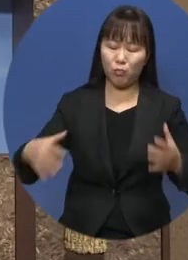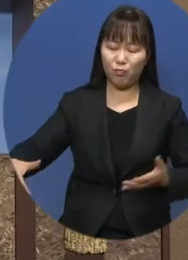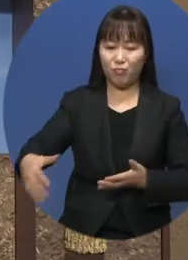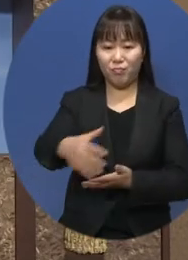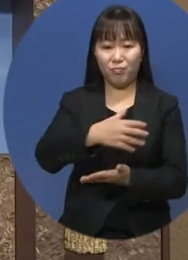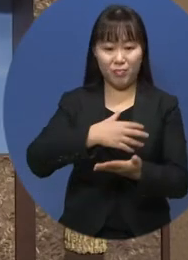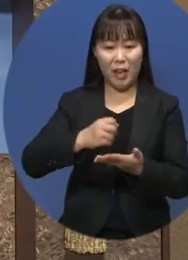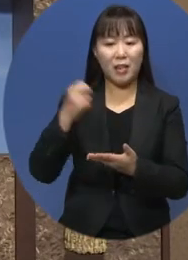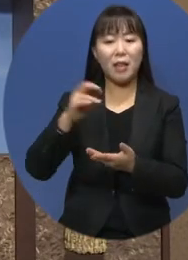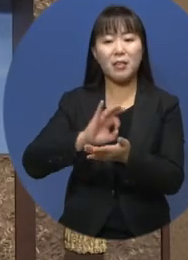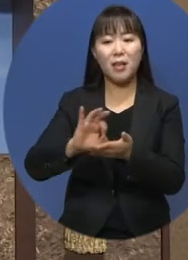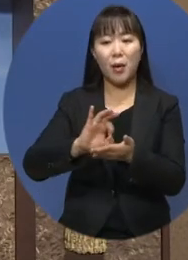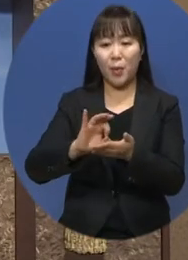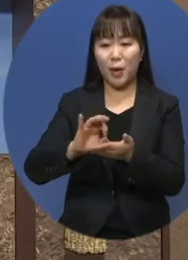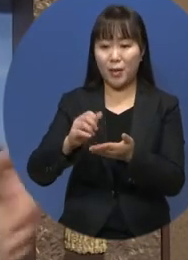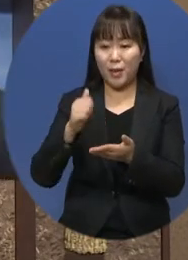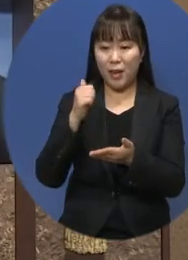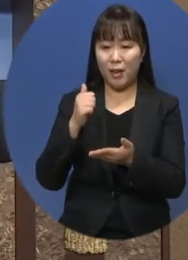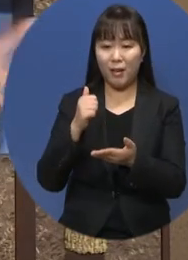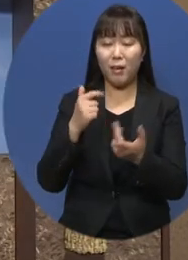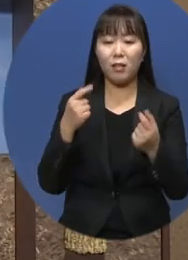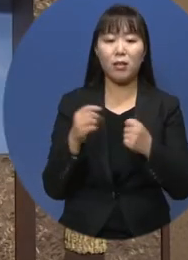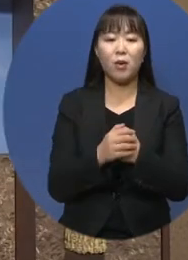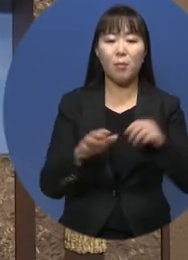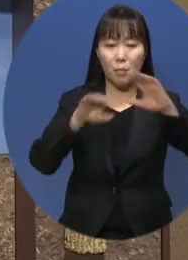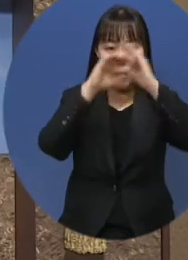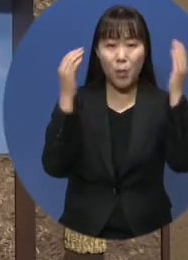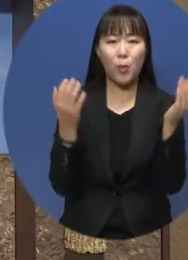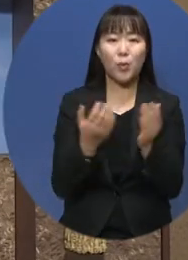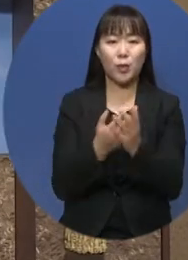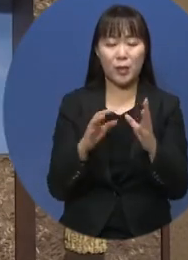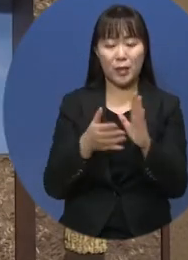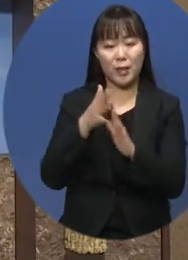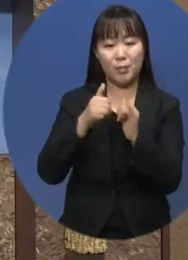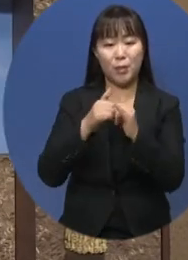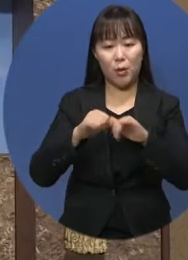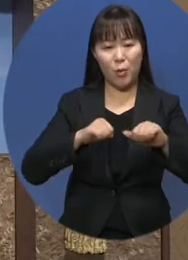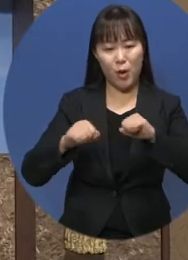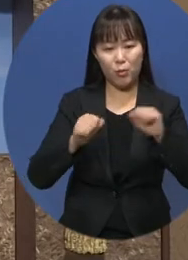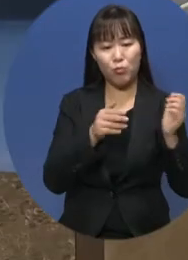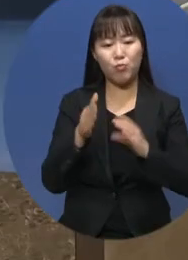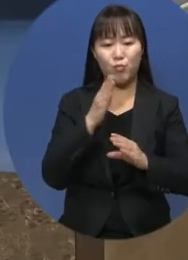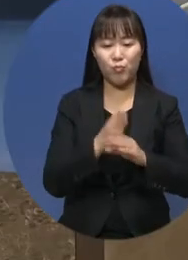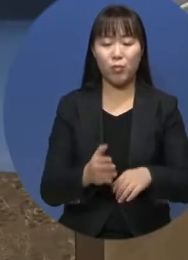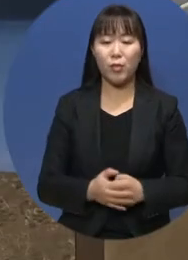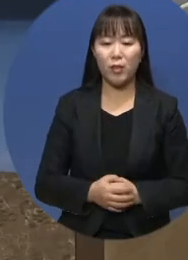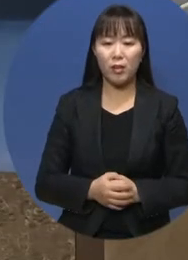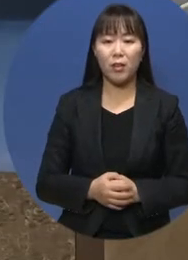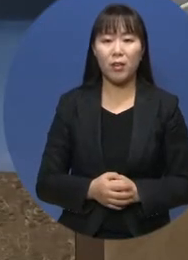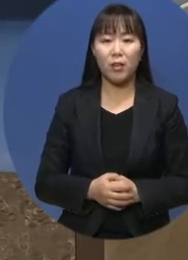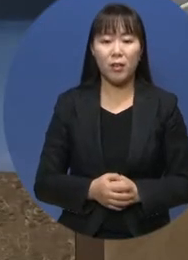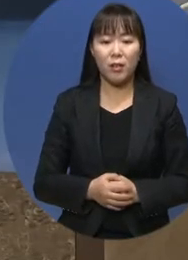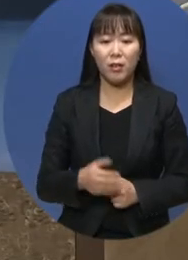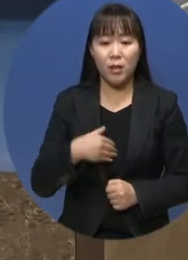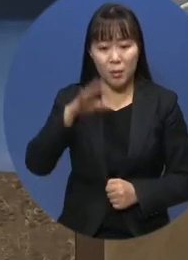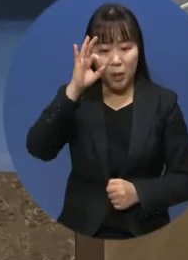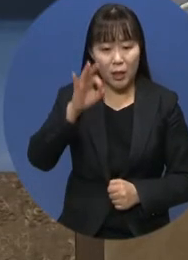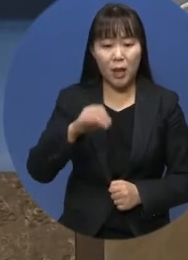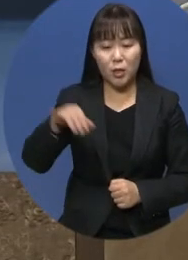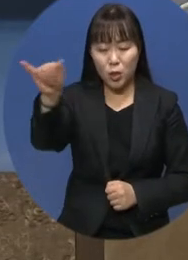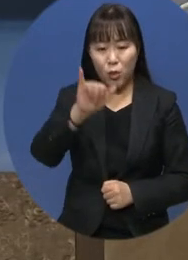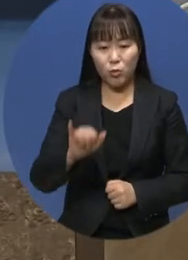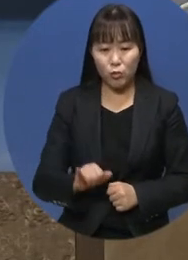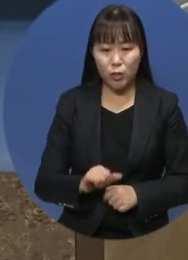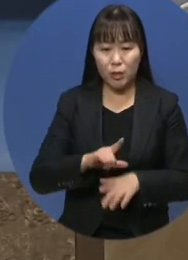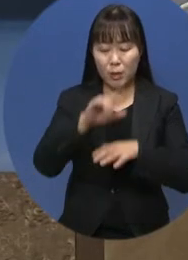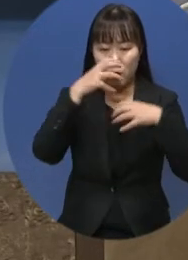이거를 재활용 하자 뭐 이런 범시민 운동으로 가려고 준비하고 있습니다 4 그리고 또 제가 보니까 전국